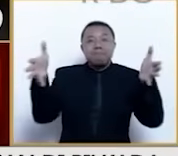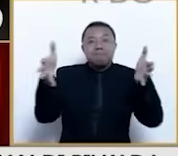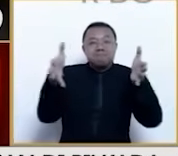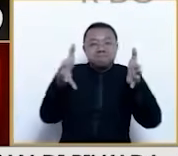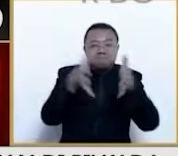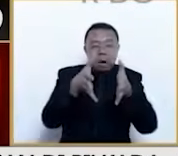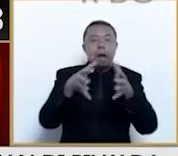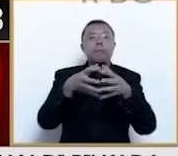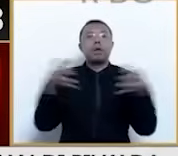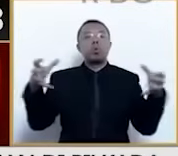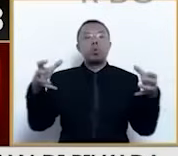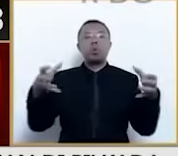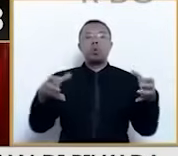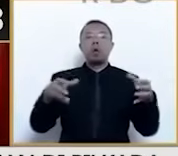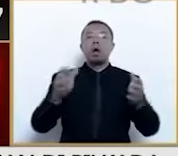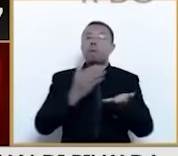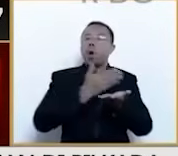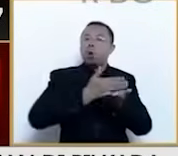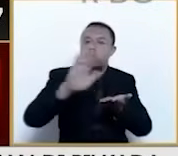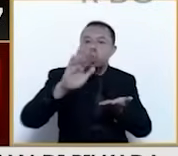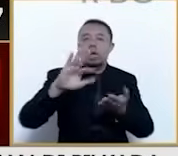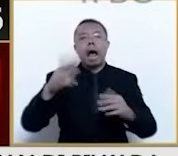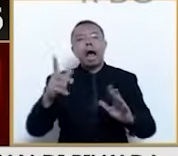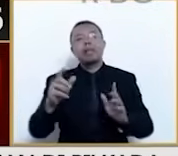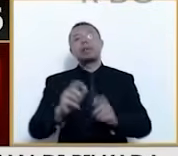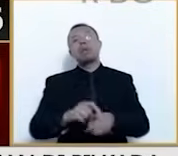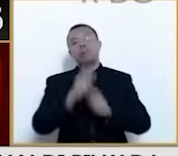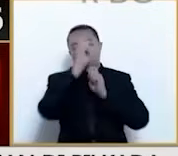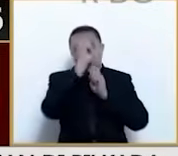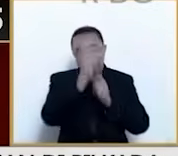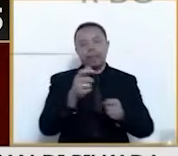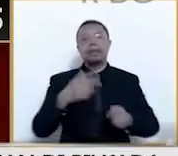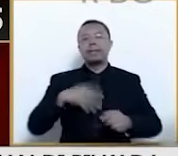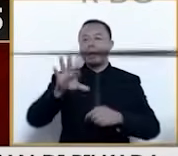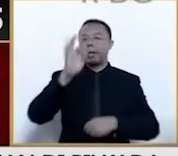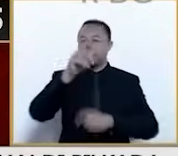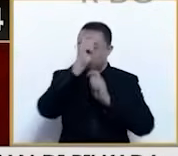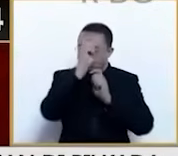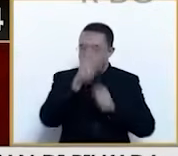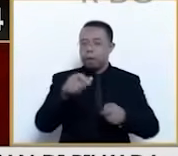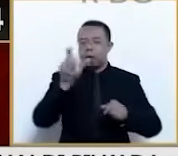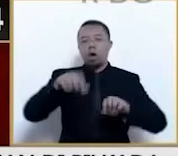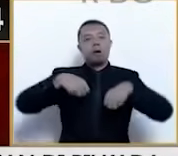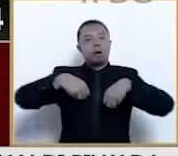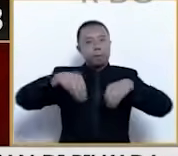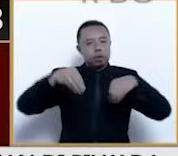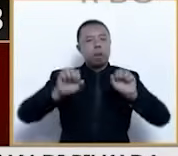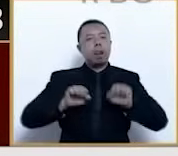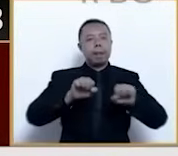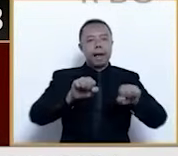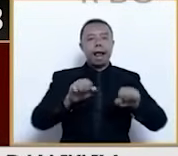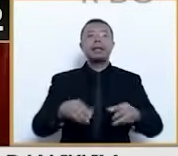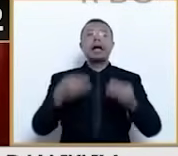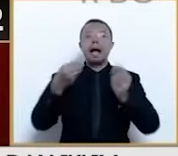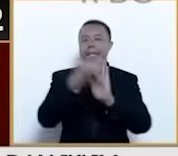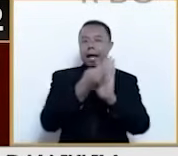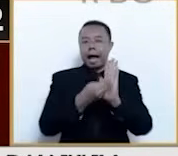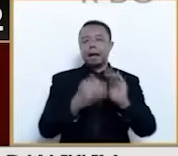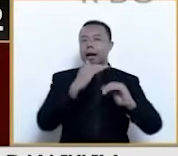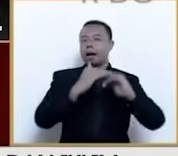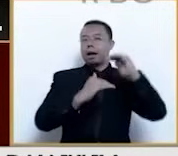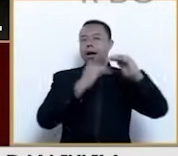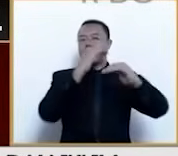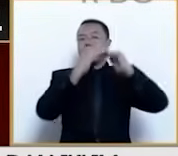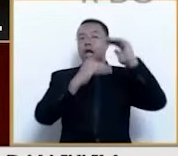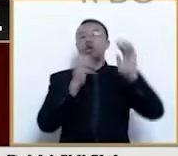Pilihannya digusur atau dimuliakan. Saya memilih memuliakan PKL. Saya beri anggaran membangun di atas supaya